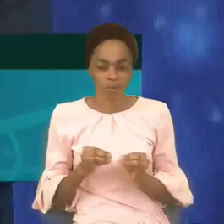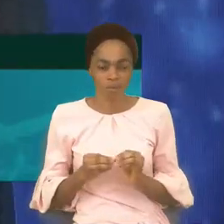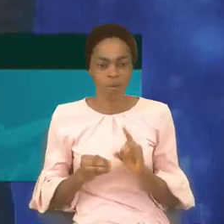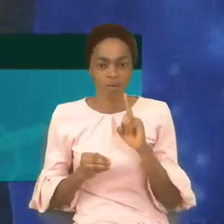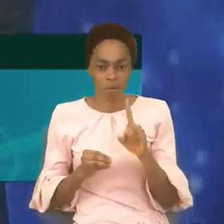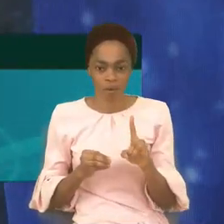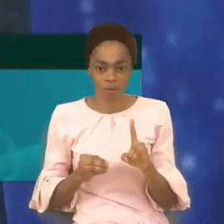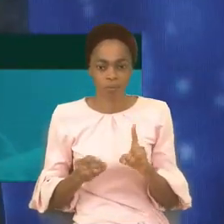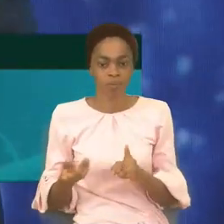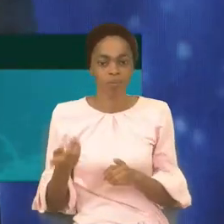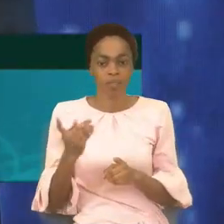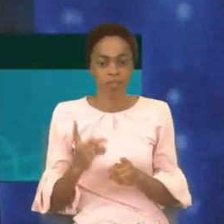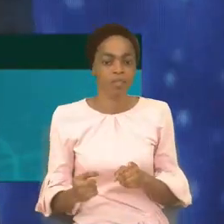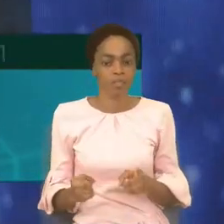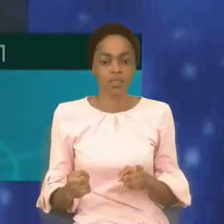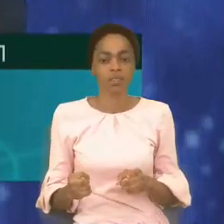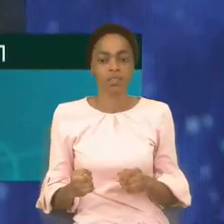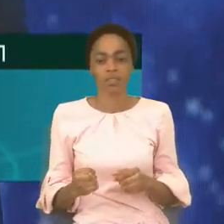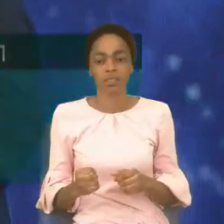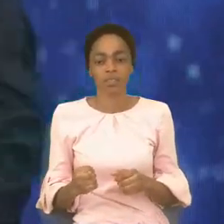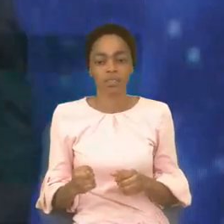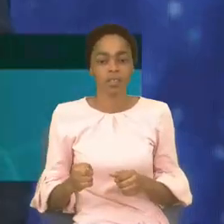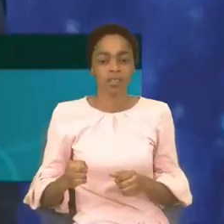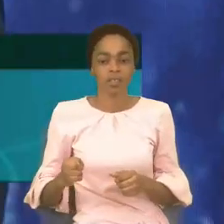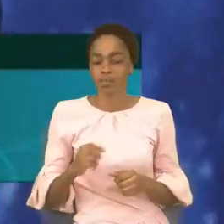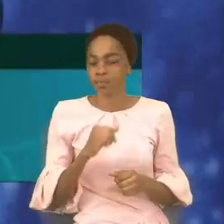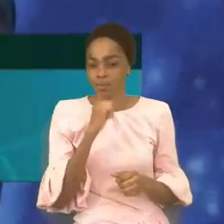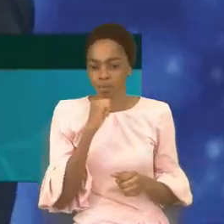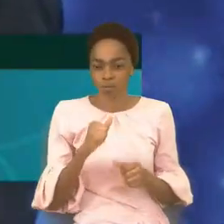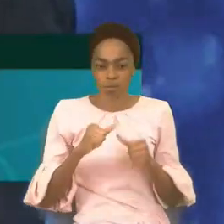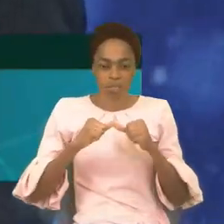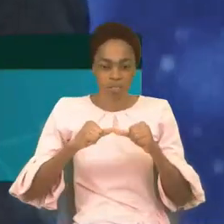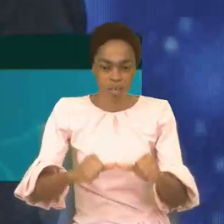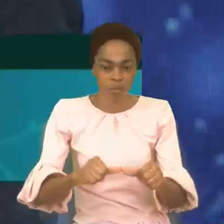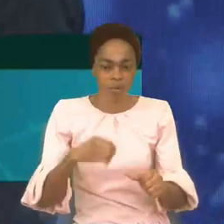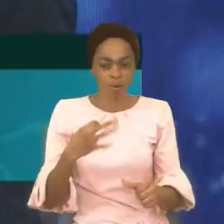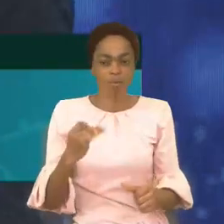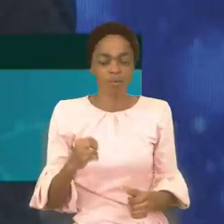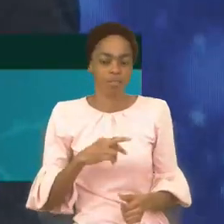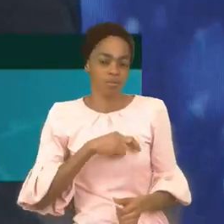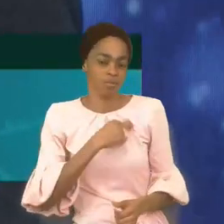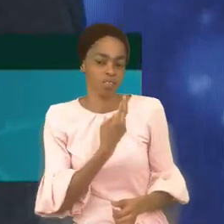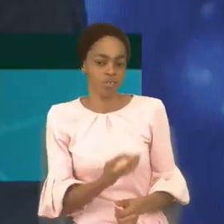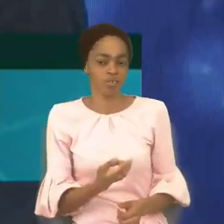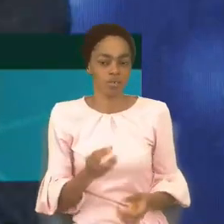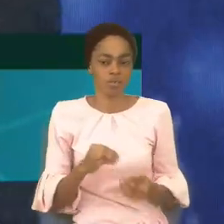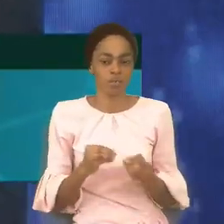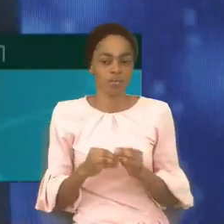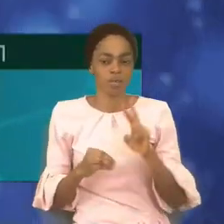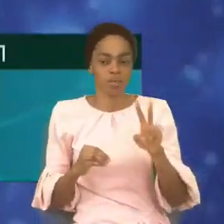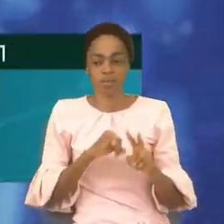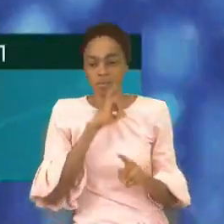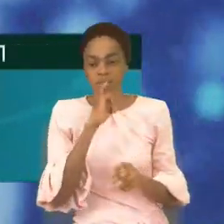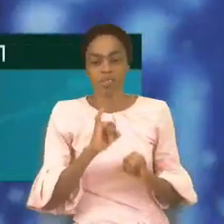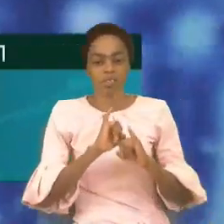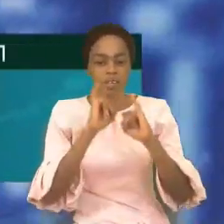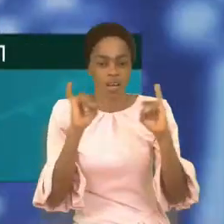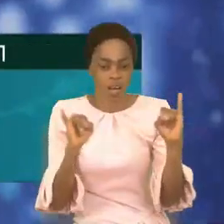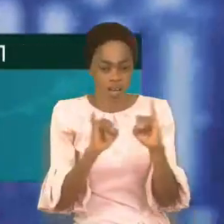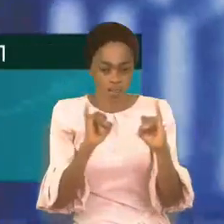point, l'inconsistance des religieux. Deuxième élément, l'idolâtrie qui